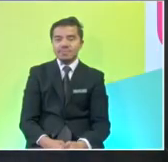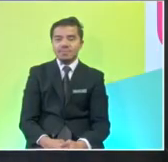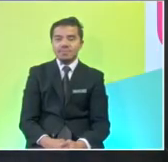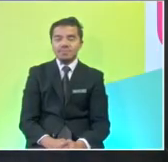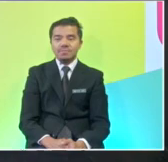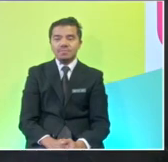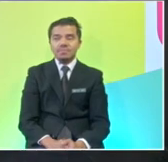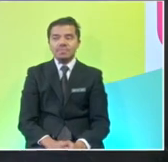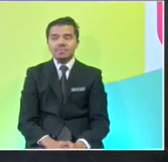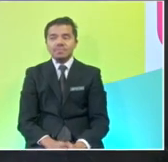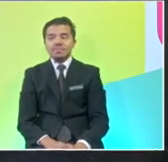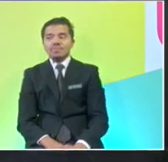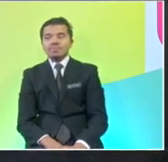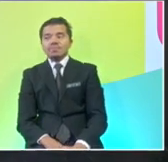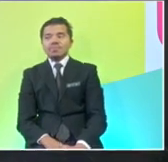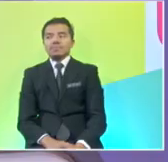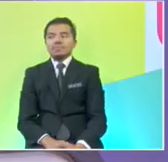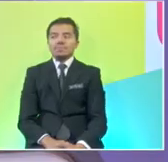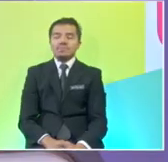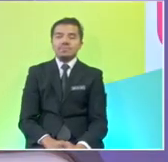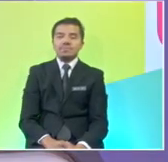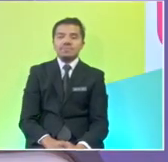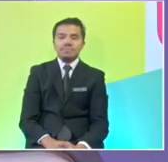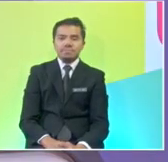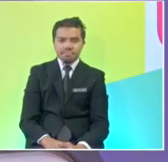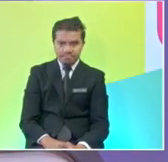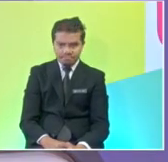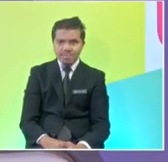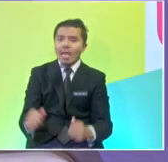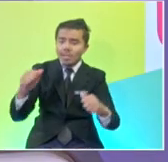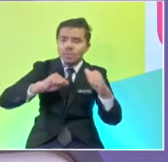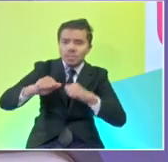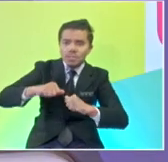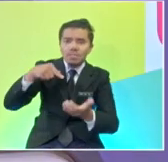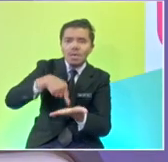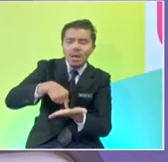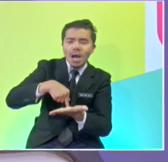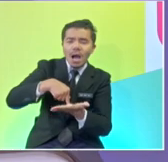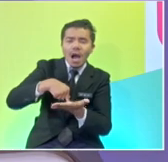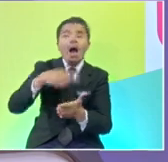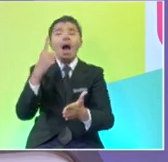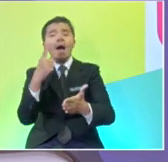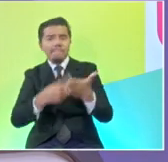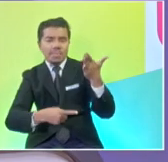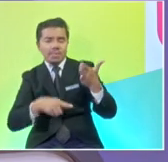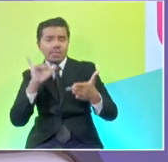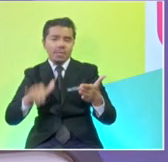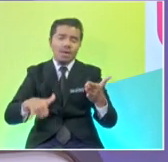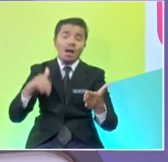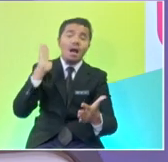Apa hasil yang akan berlaku pada eksperimen yang kita buat Oke ini